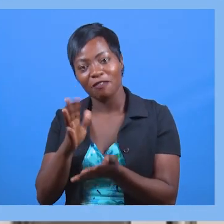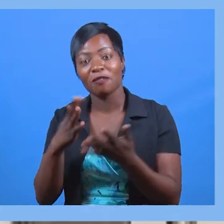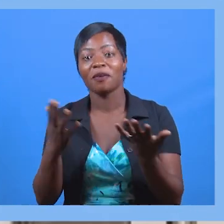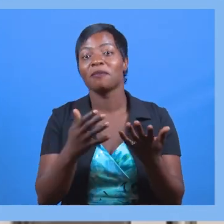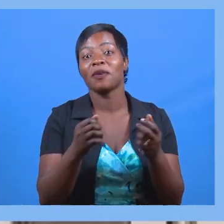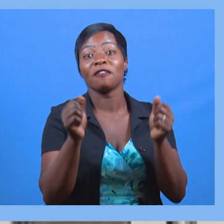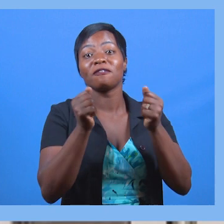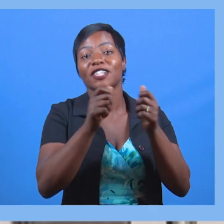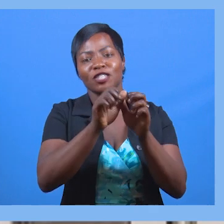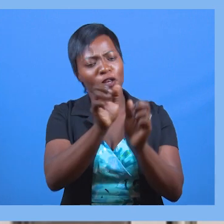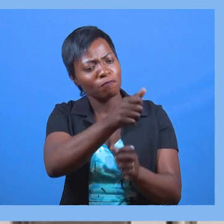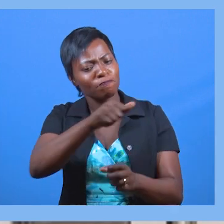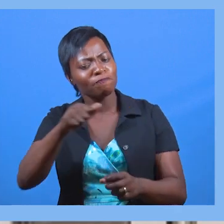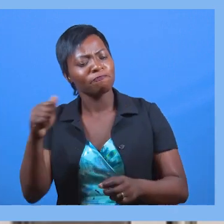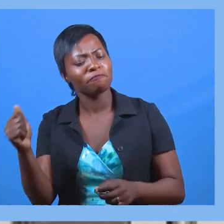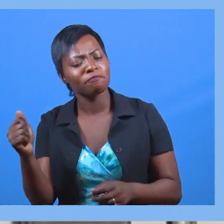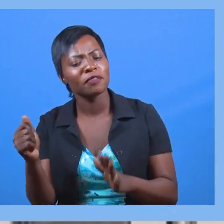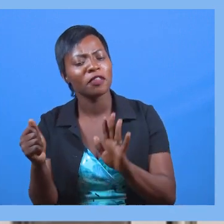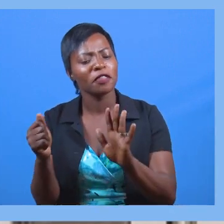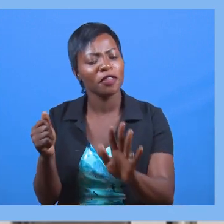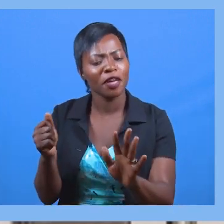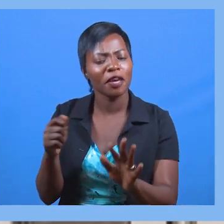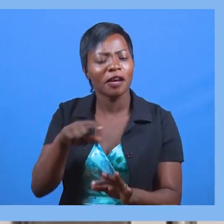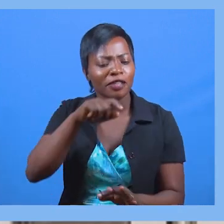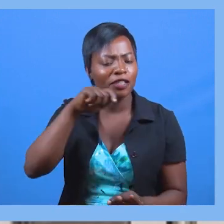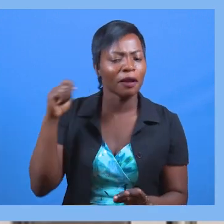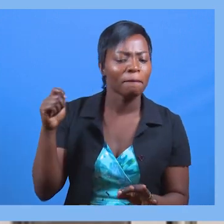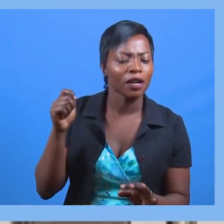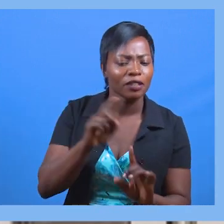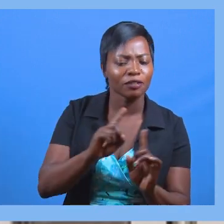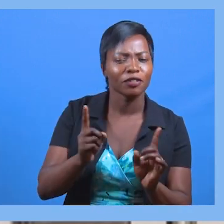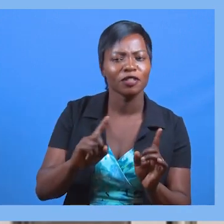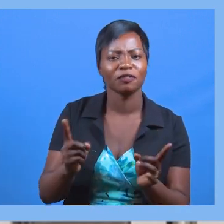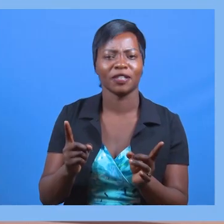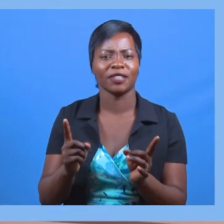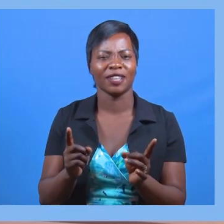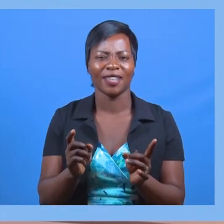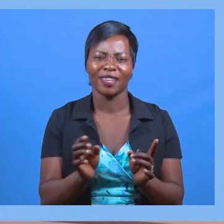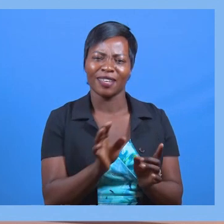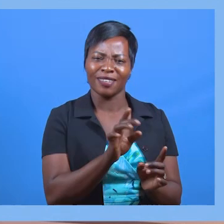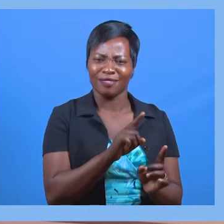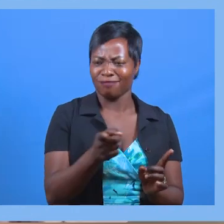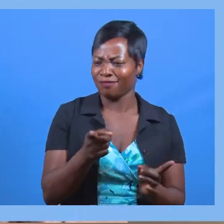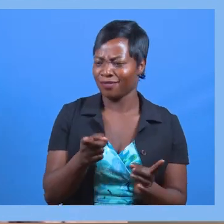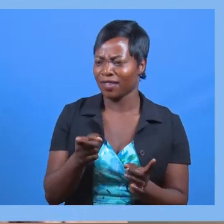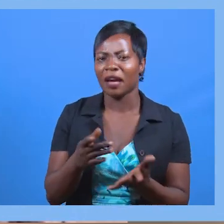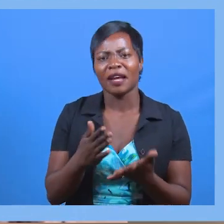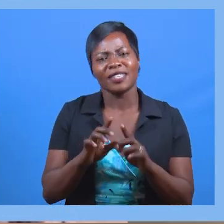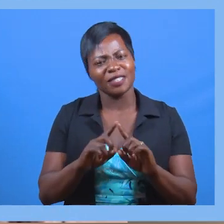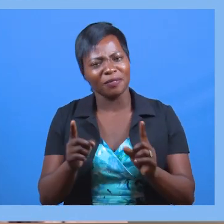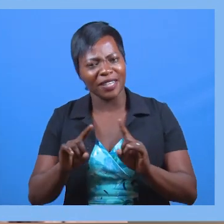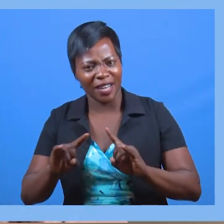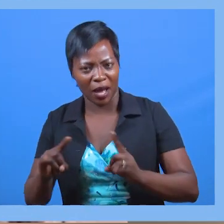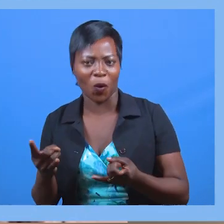emafriji anoiswa zvinhu zvinoora kuti zvirambe zviine chando. Mutsaukano wedura rekumusha